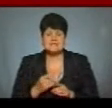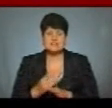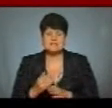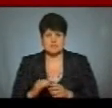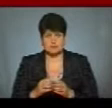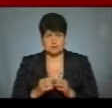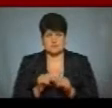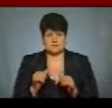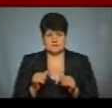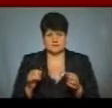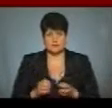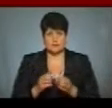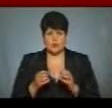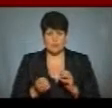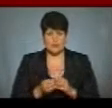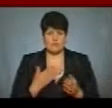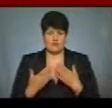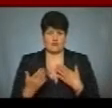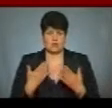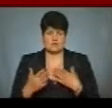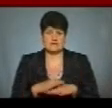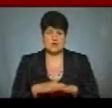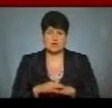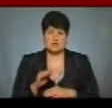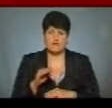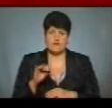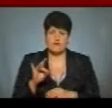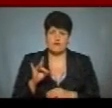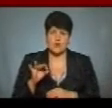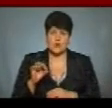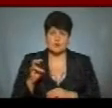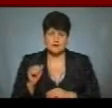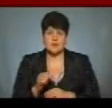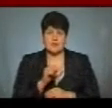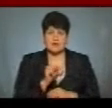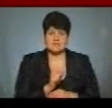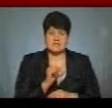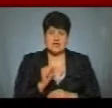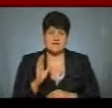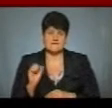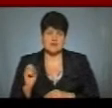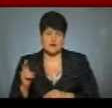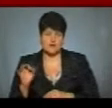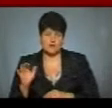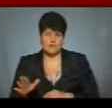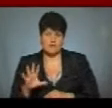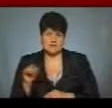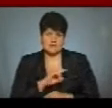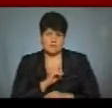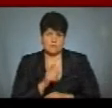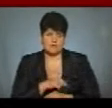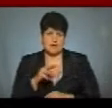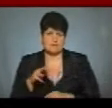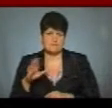проблеми, пов'язаної зі зростанням напруженості у відносинах з Народним фронтом і Арсеном Аваковим. І конфлікт по лінії зі